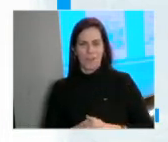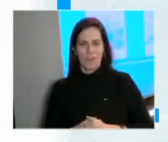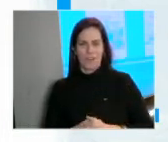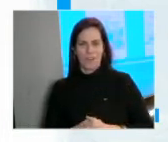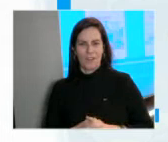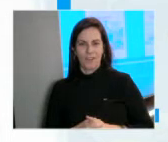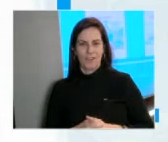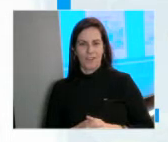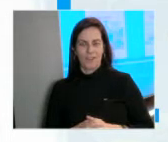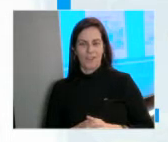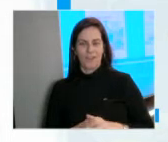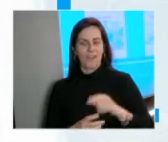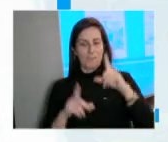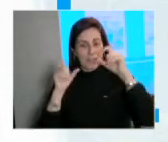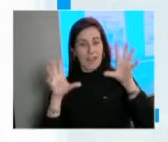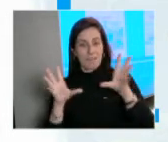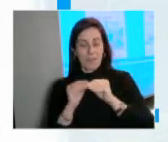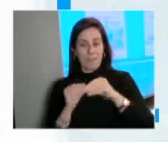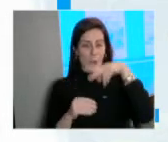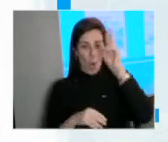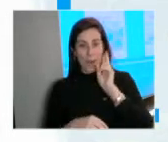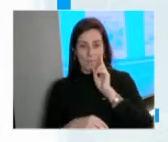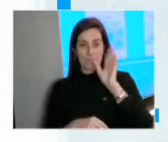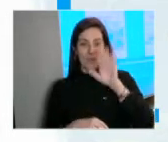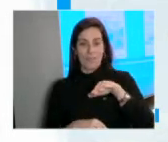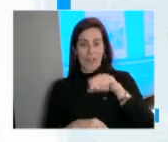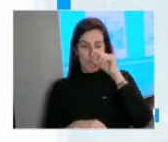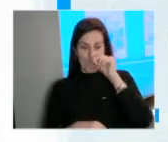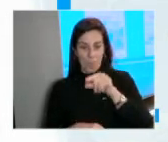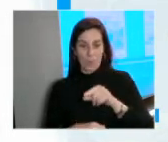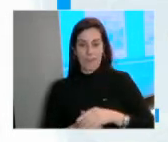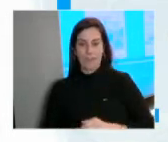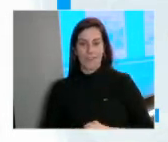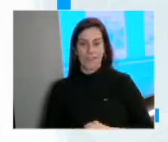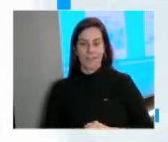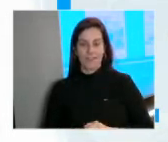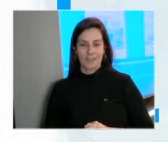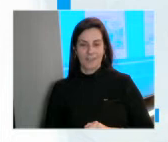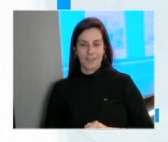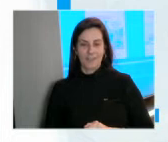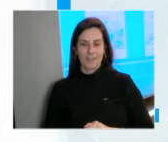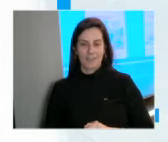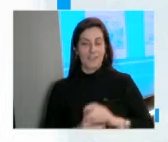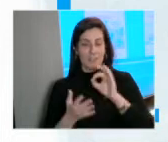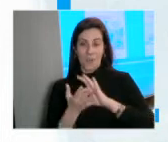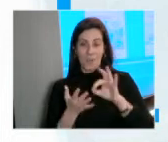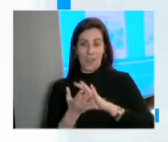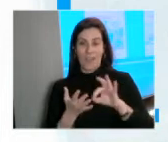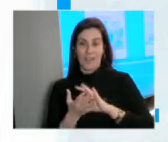כמו אחיו הבכור יאיר, מצטלם פה גם עם הוריו וגם עם הנשיא הרוסי ולדימיר פוטין,